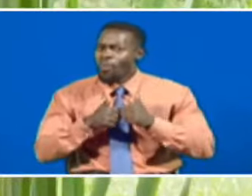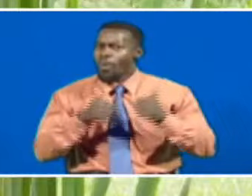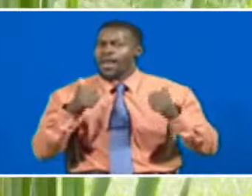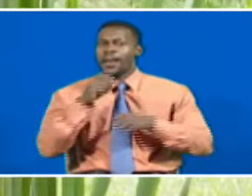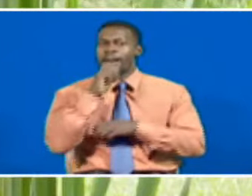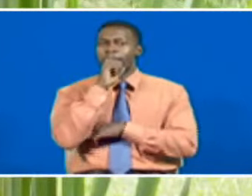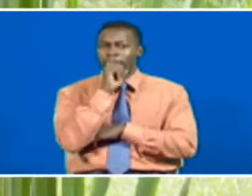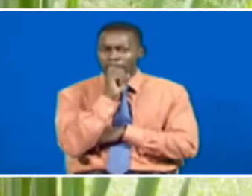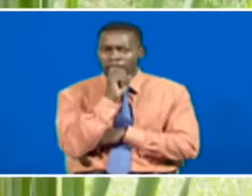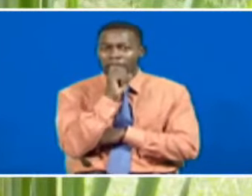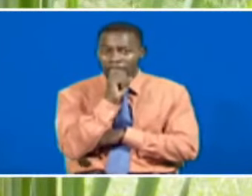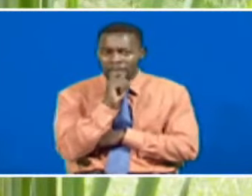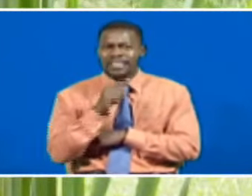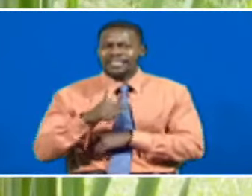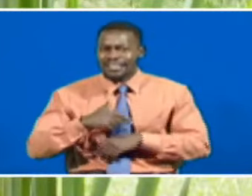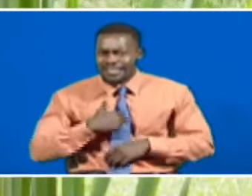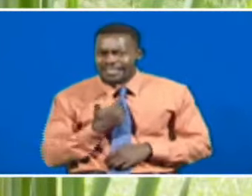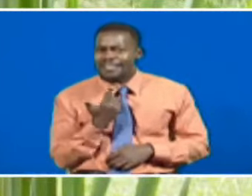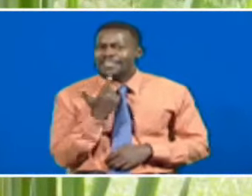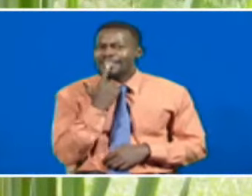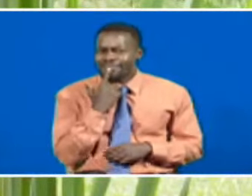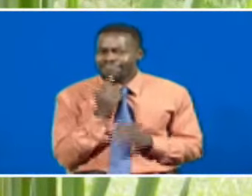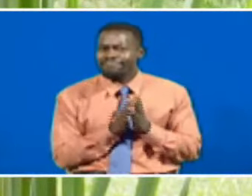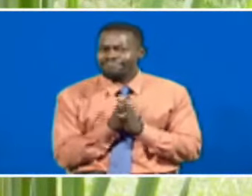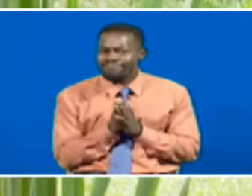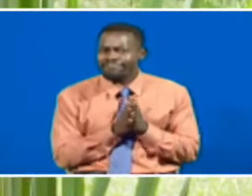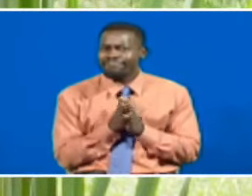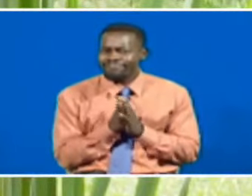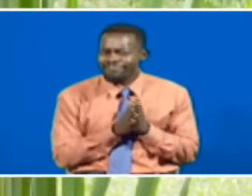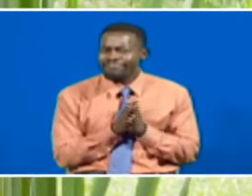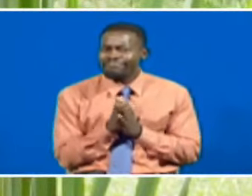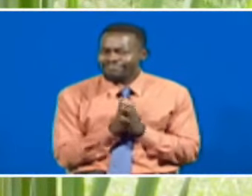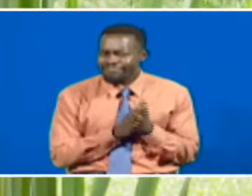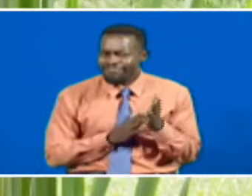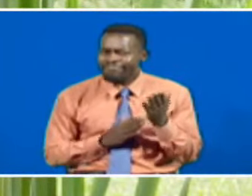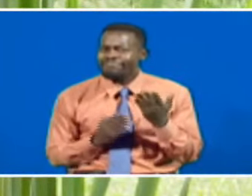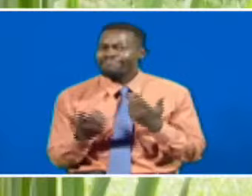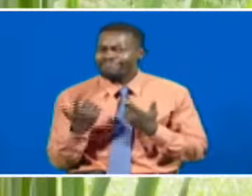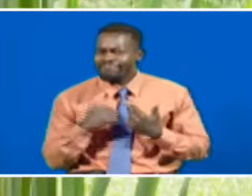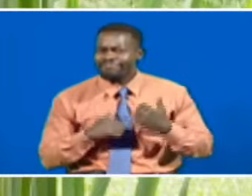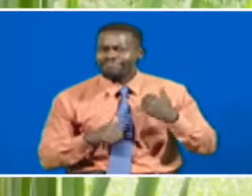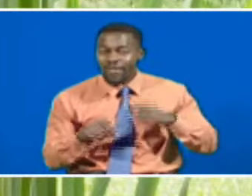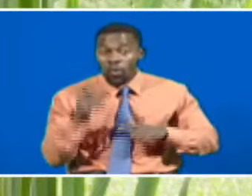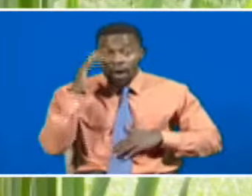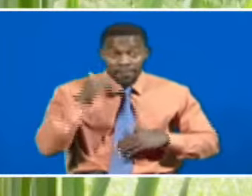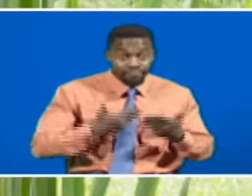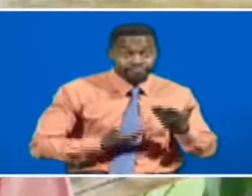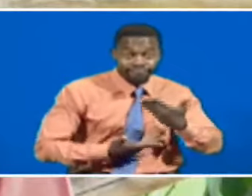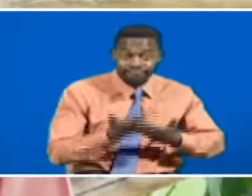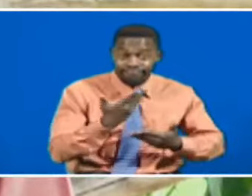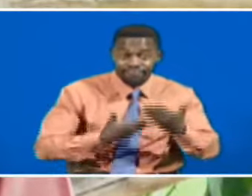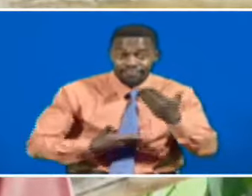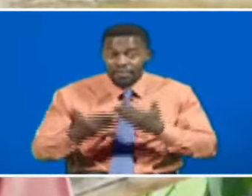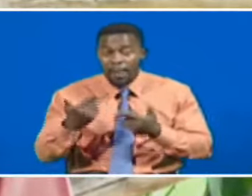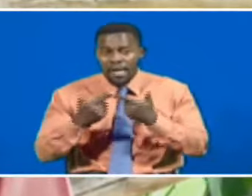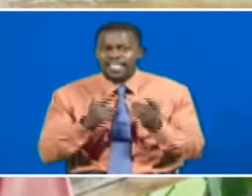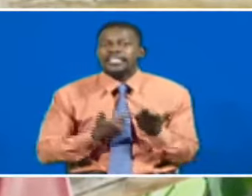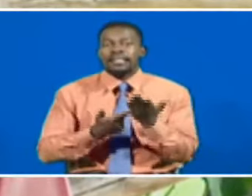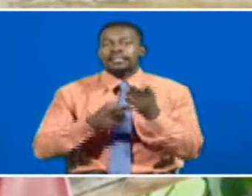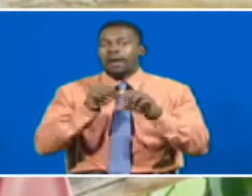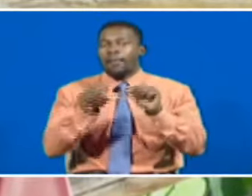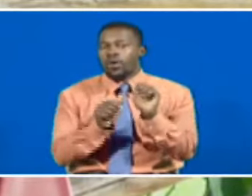mimi, inanipa motisha. Kwa sababu kama wanaweza nisikiza na tuweza wazungumzia, na tulikuwa tunazungumzia mambo haswa ya maendeleo